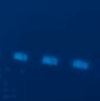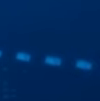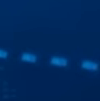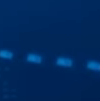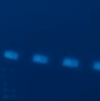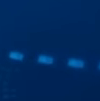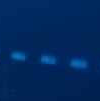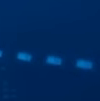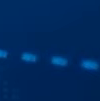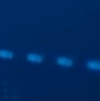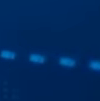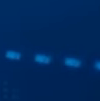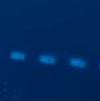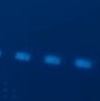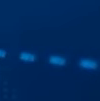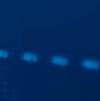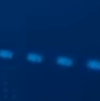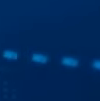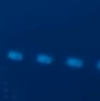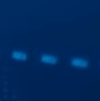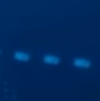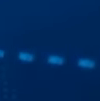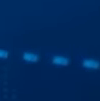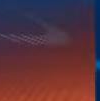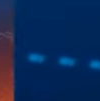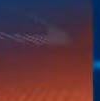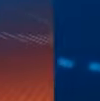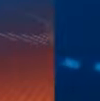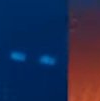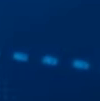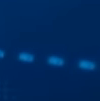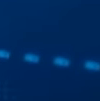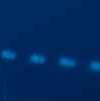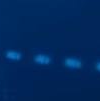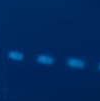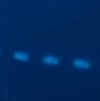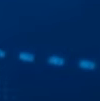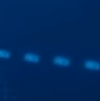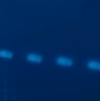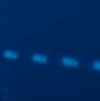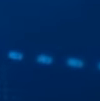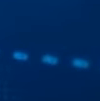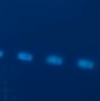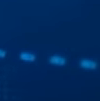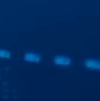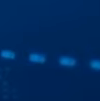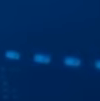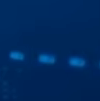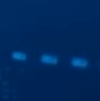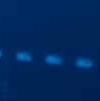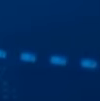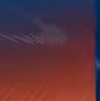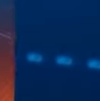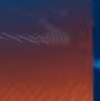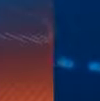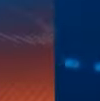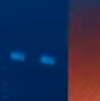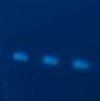доллар сша 307 2-0 7 евро 429 меня 92день